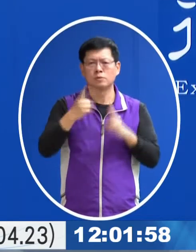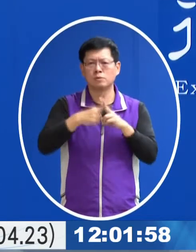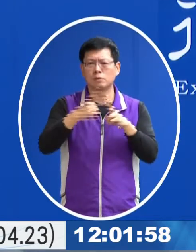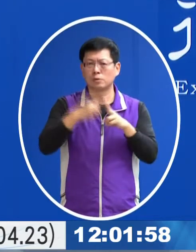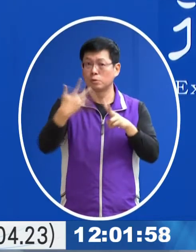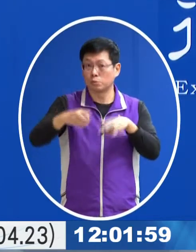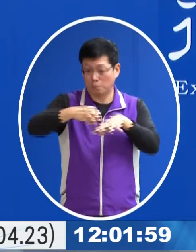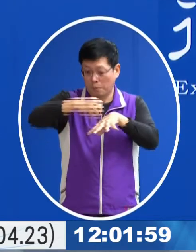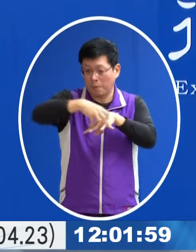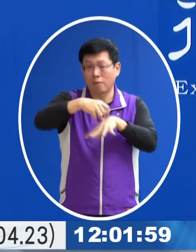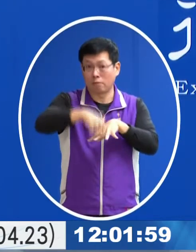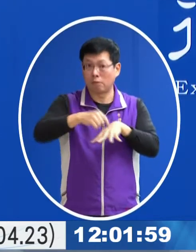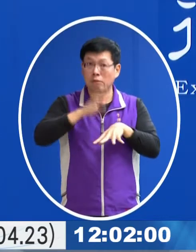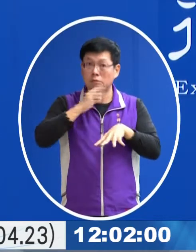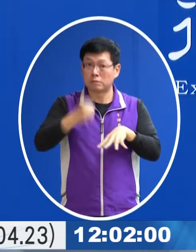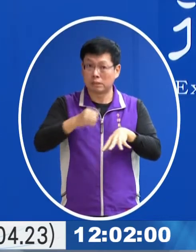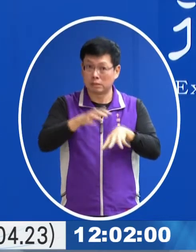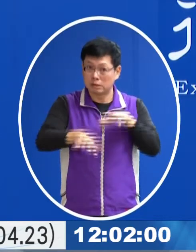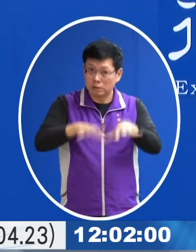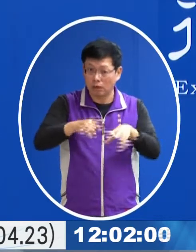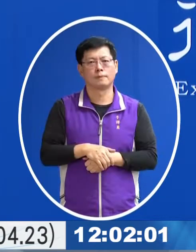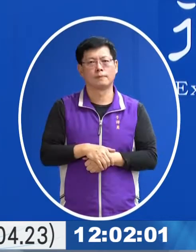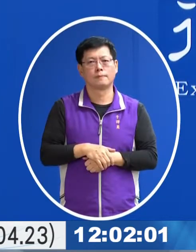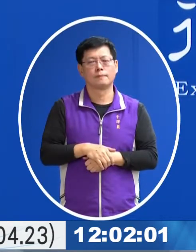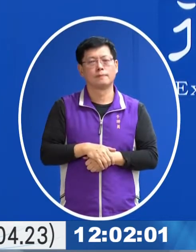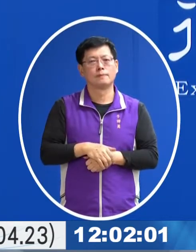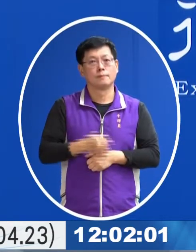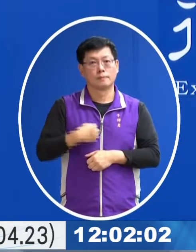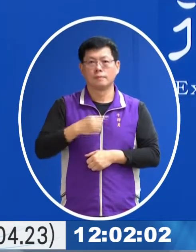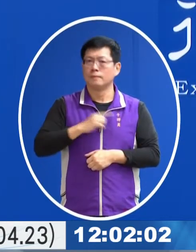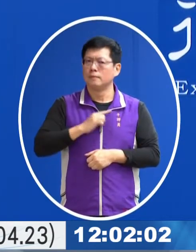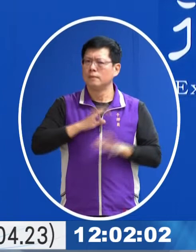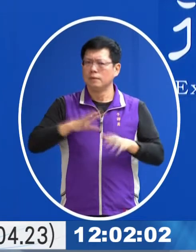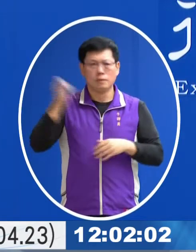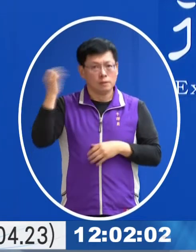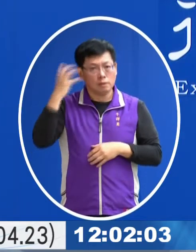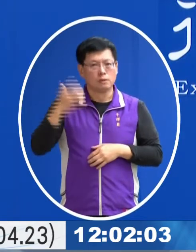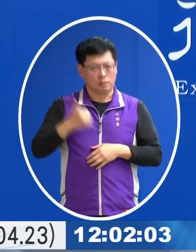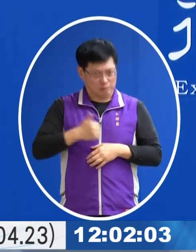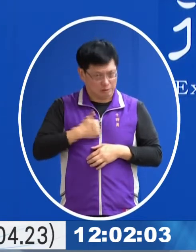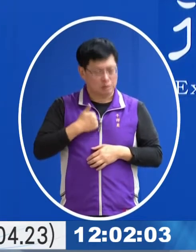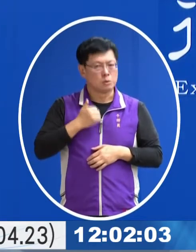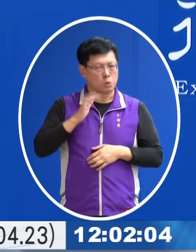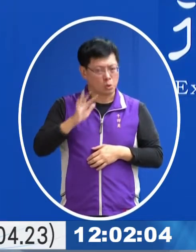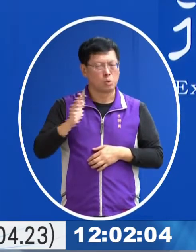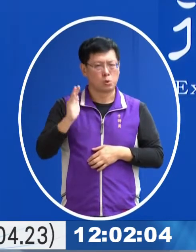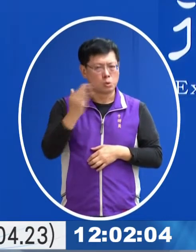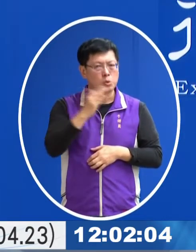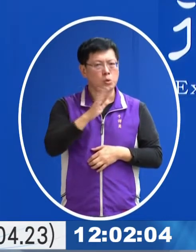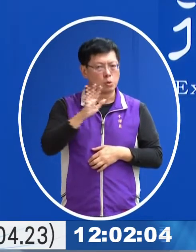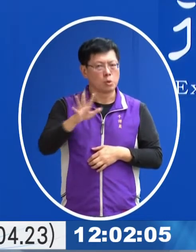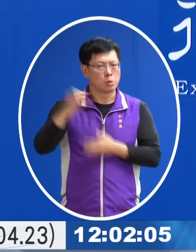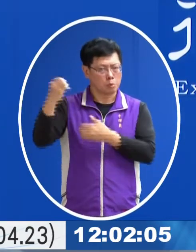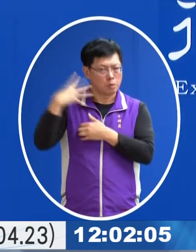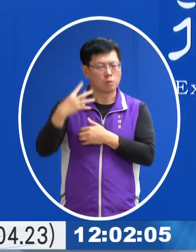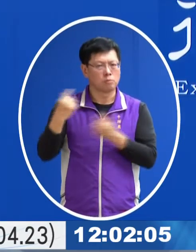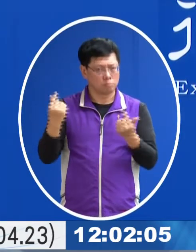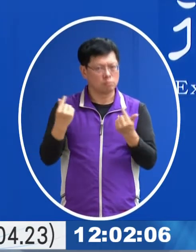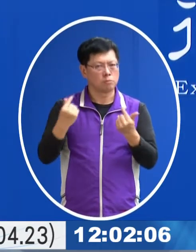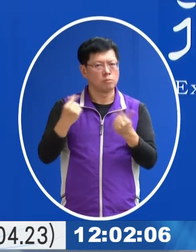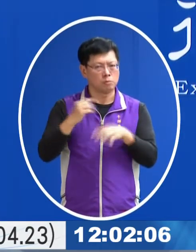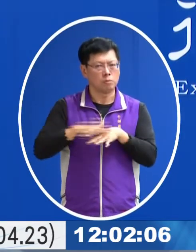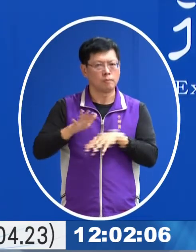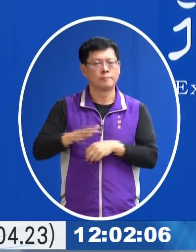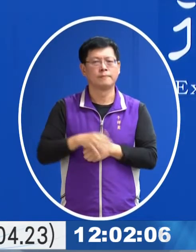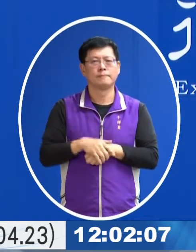我没注意到那是在脚上还是在哪里啊？就我目前的讯息，确实有一些回报是说，好像也